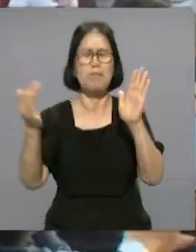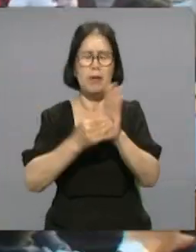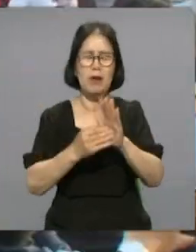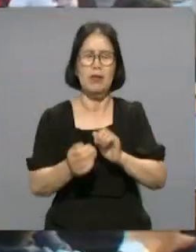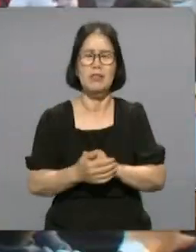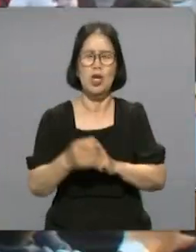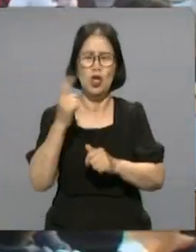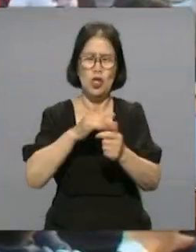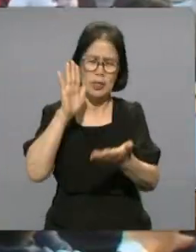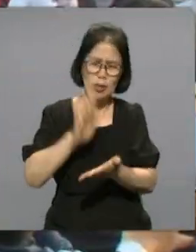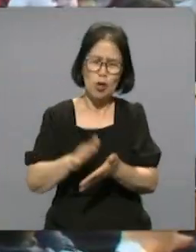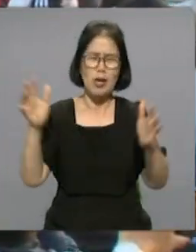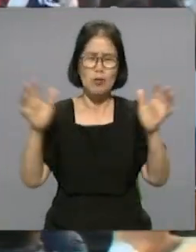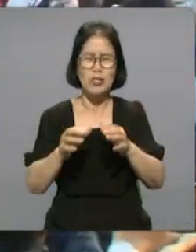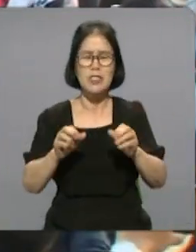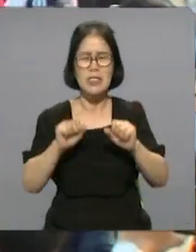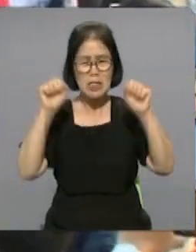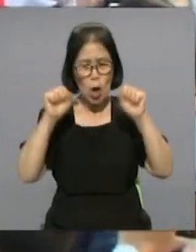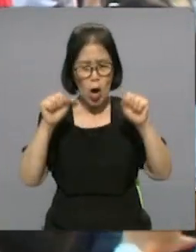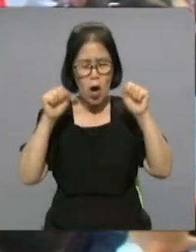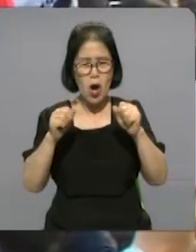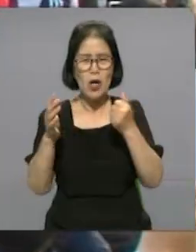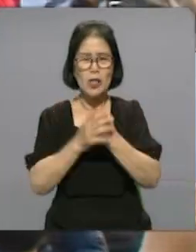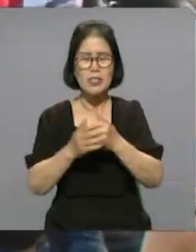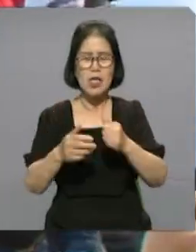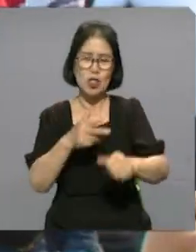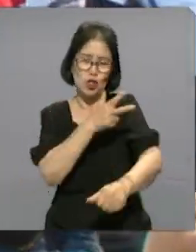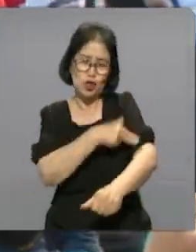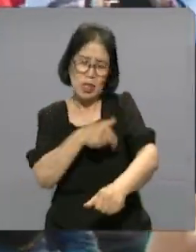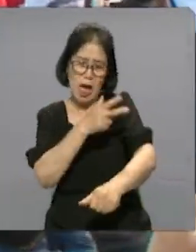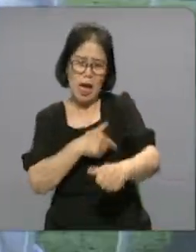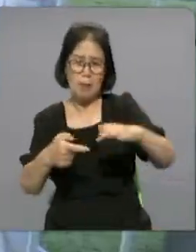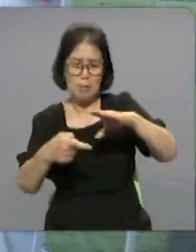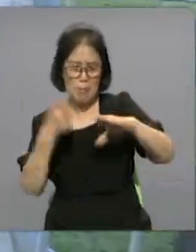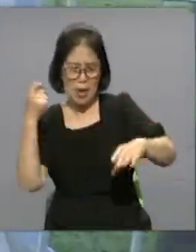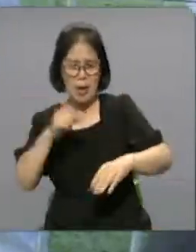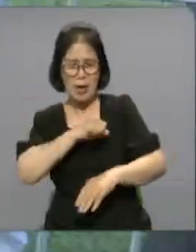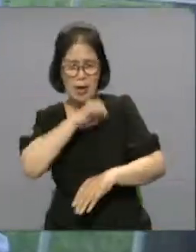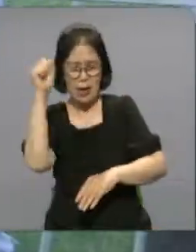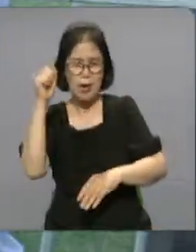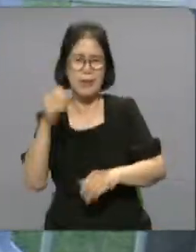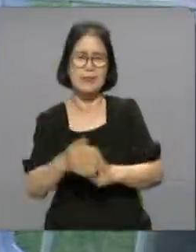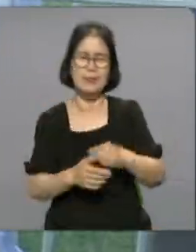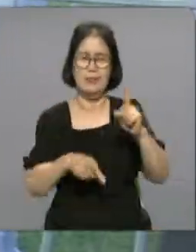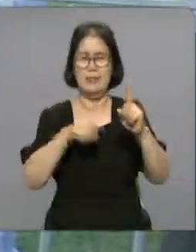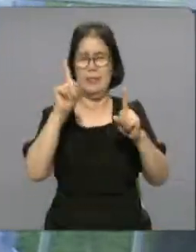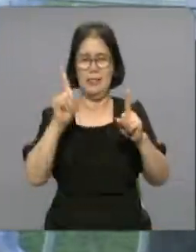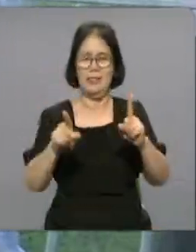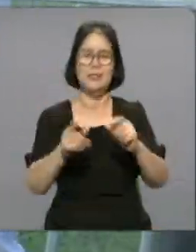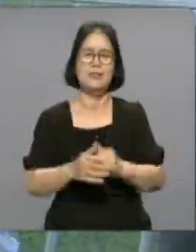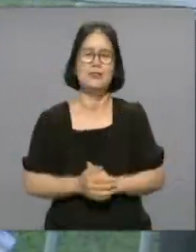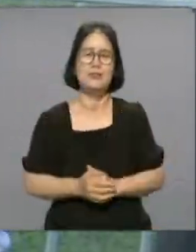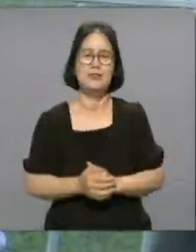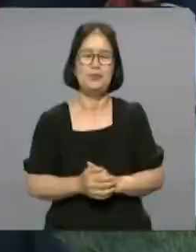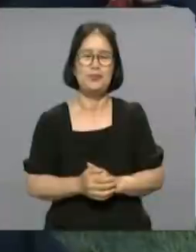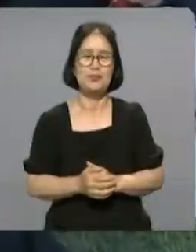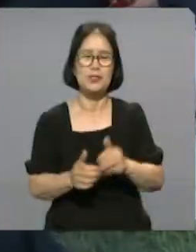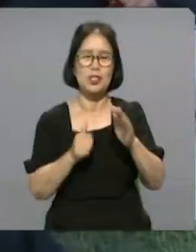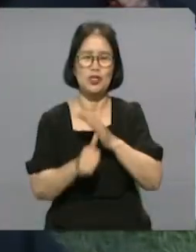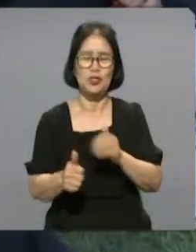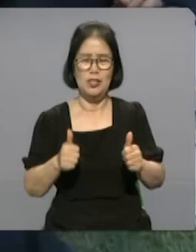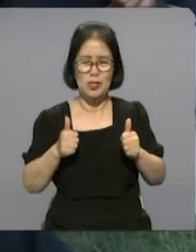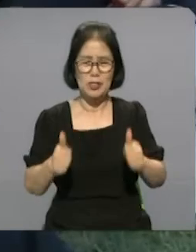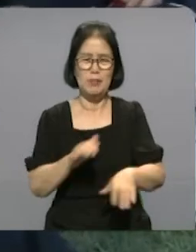더 뜨겁게 뭉쳐진 응원에 화답하듯 주장 이승원 페널티킥이 그물을 갈랐습니다. 우리 선수들 너무